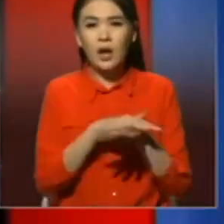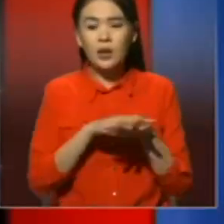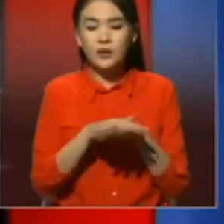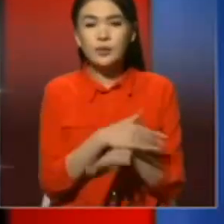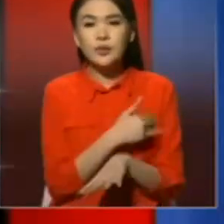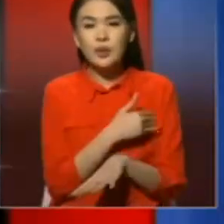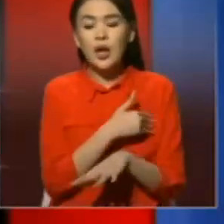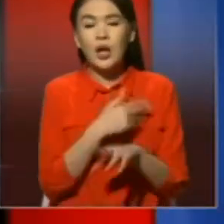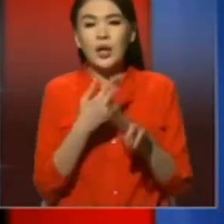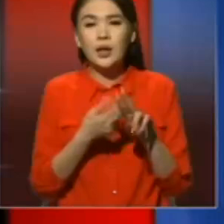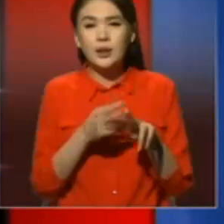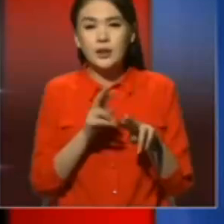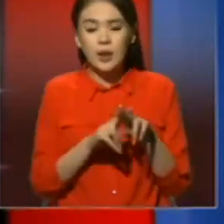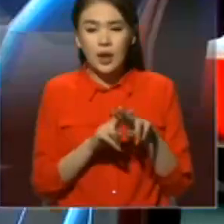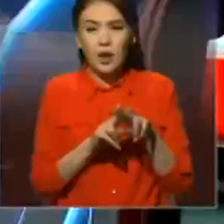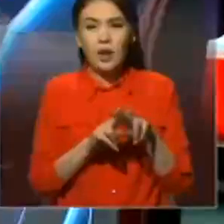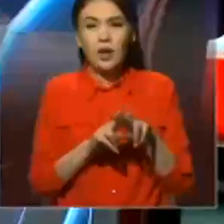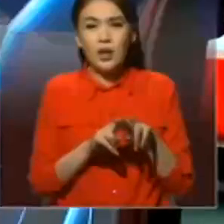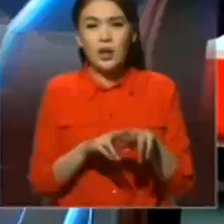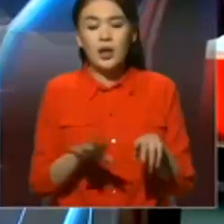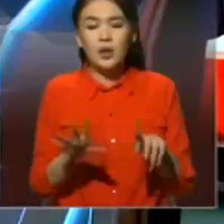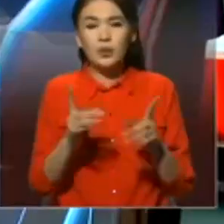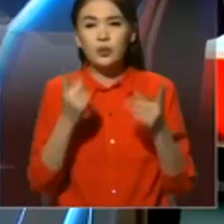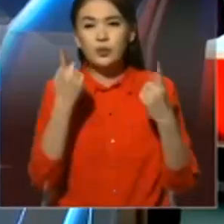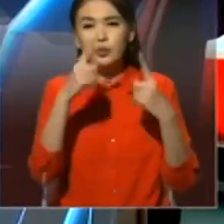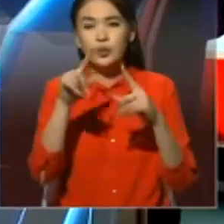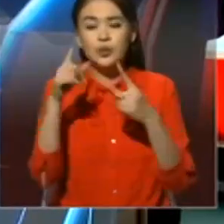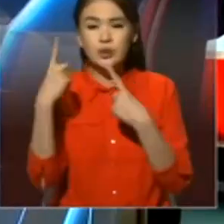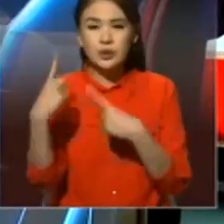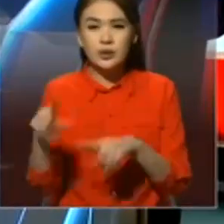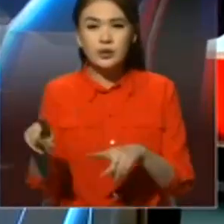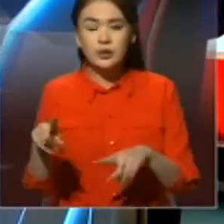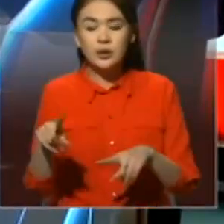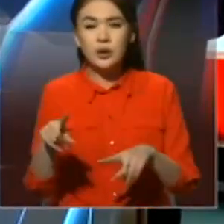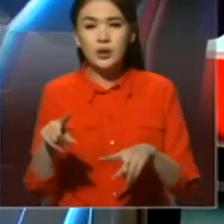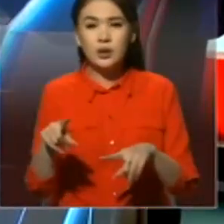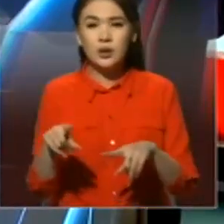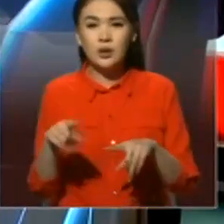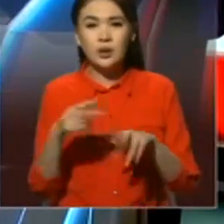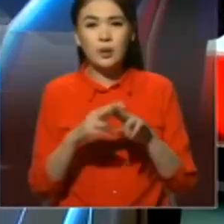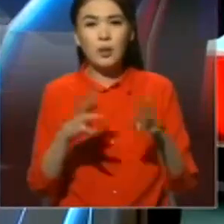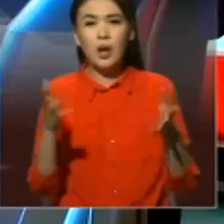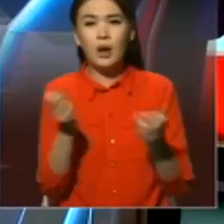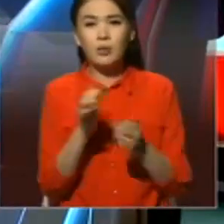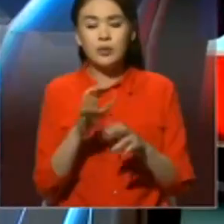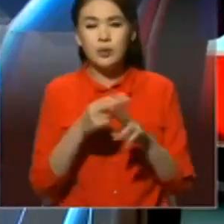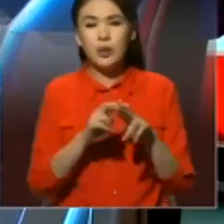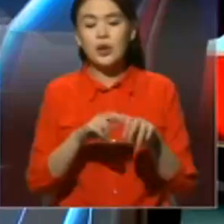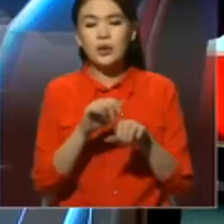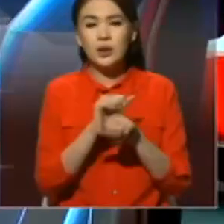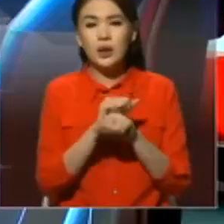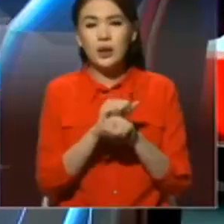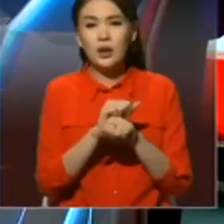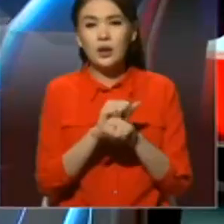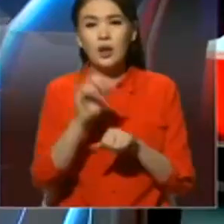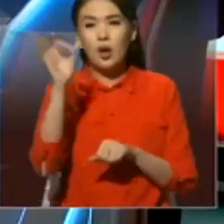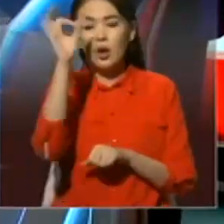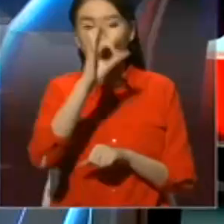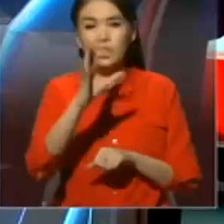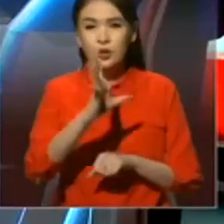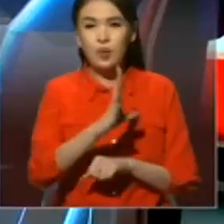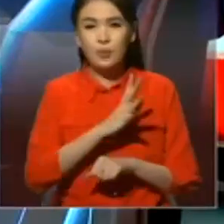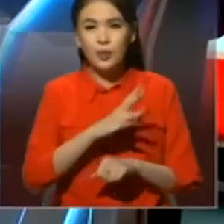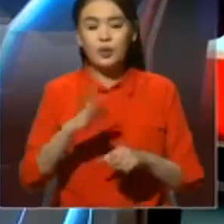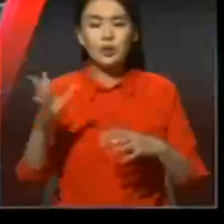Міне осындай тұста ондай өзге деген басқаларды бір қабылдай алмаймыз. Бүгінгі таңда мына ассамблеяның